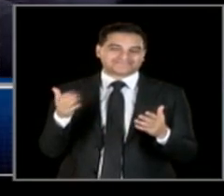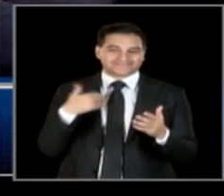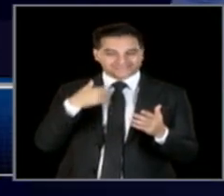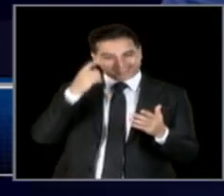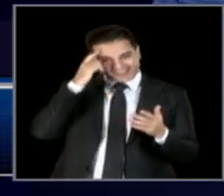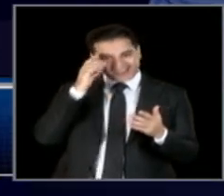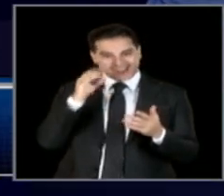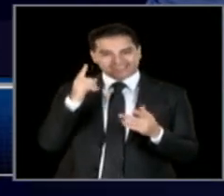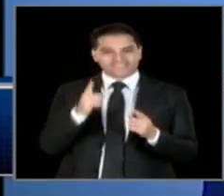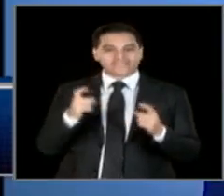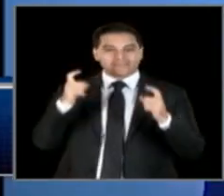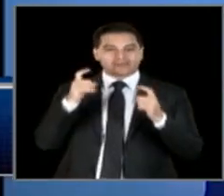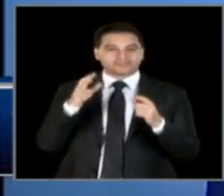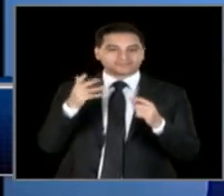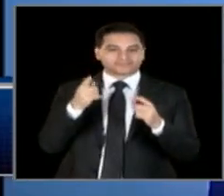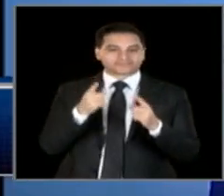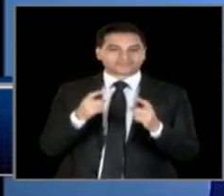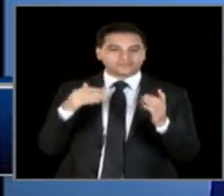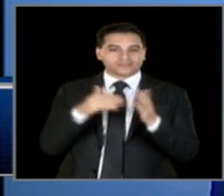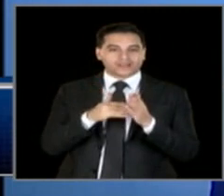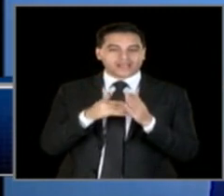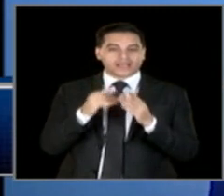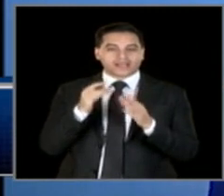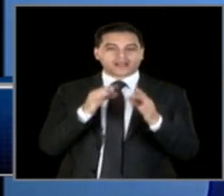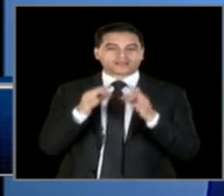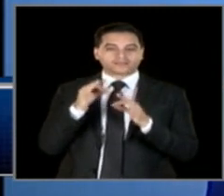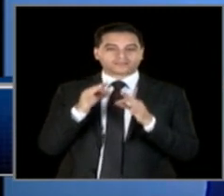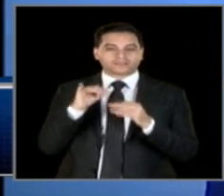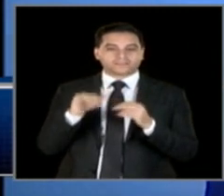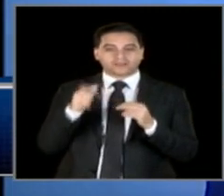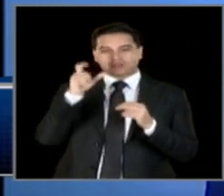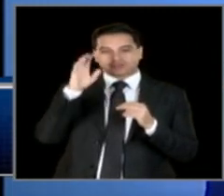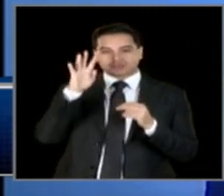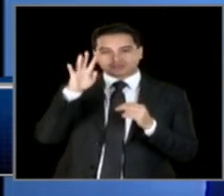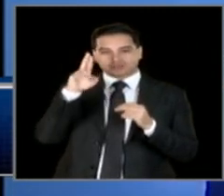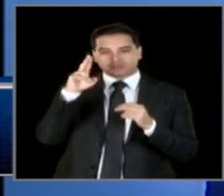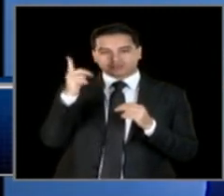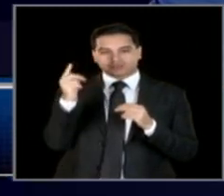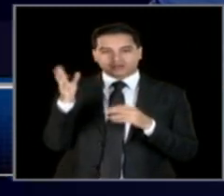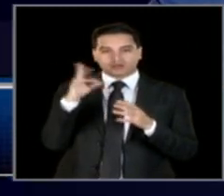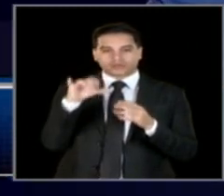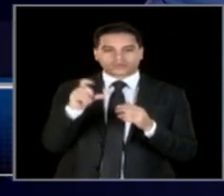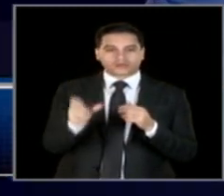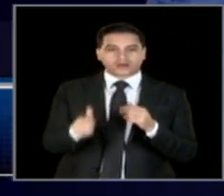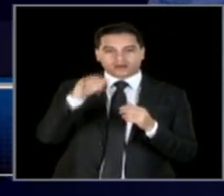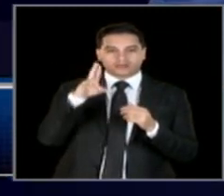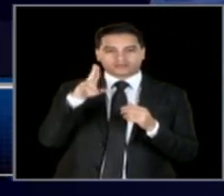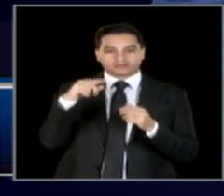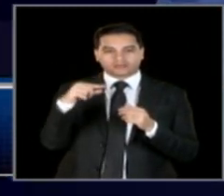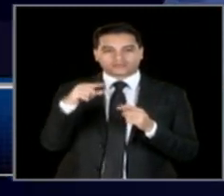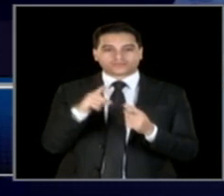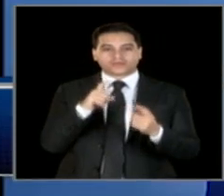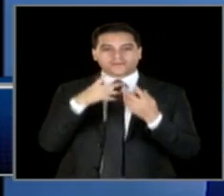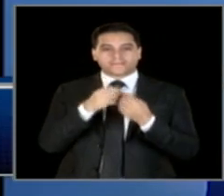عارف. كان في ماتش إيه؟ كان نهائي دوري أبطال أوروبا، كان مانشستر يونايتد قدام تقريبا برشلونة. لا، بايرن ميونخ